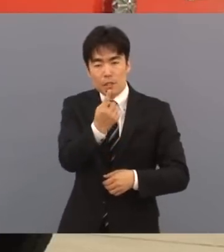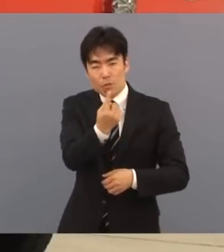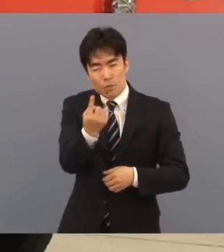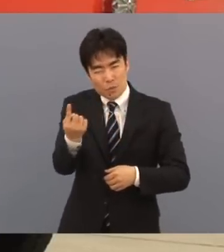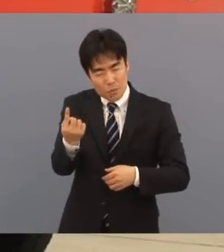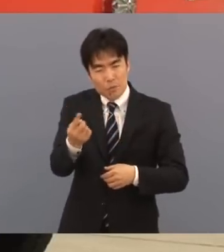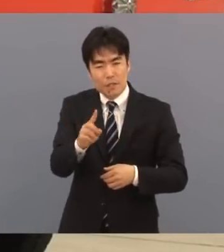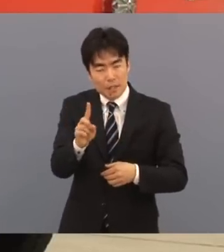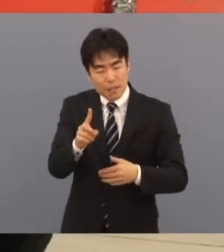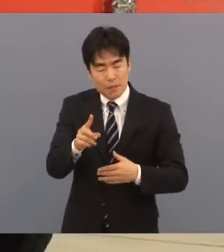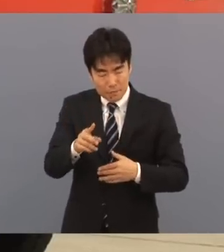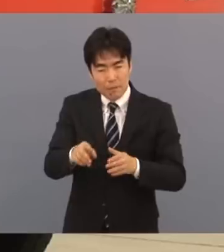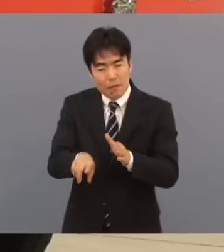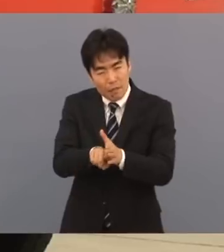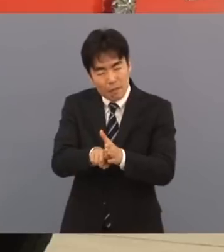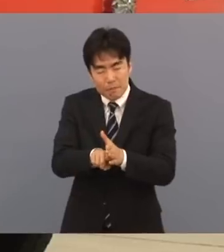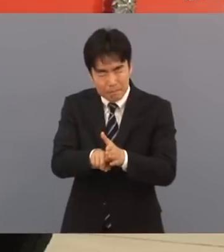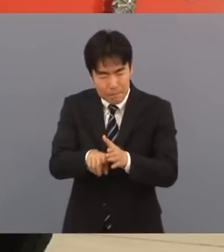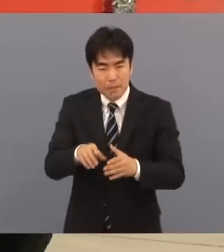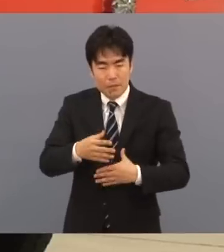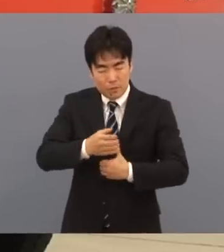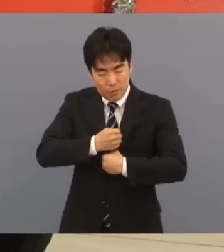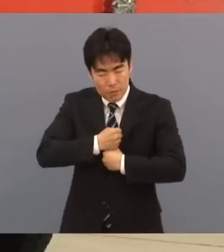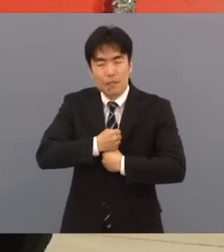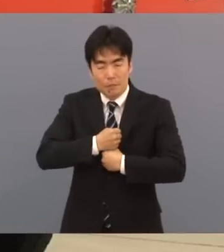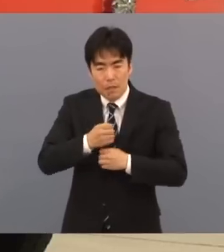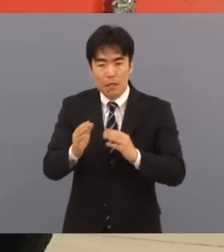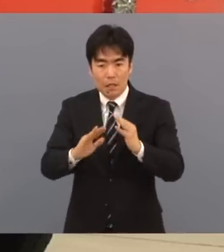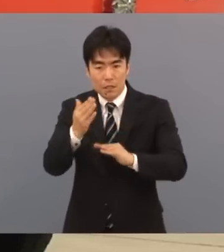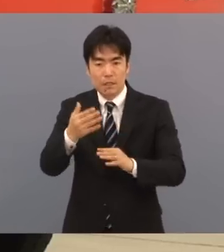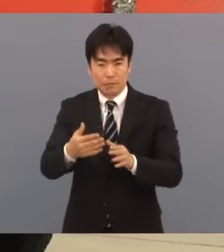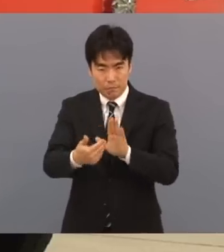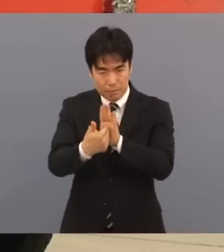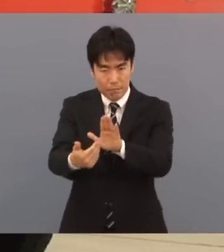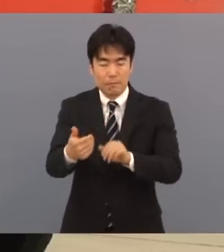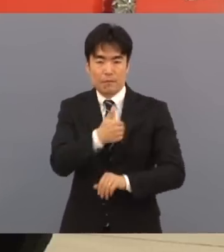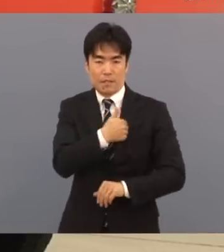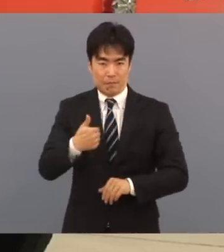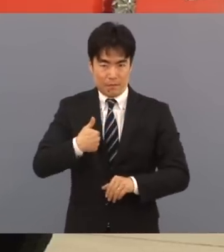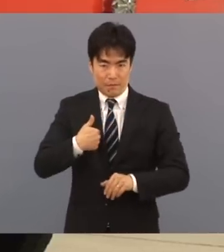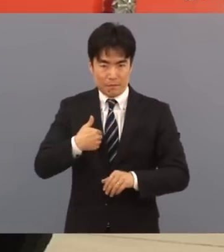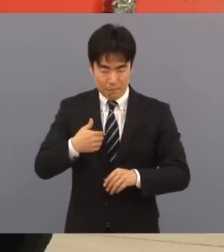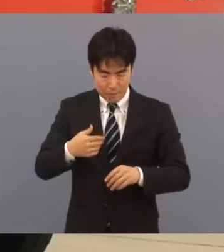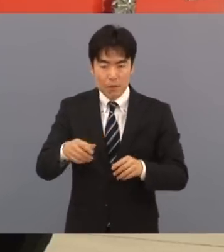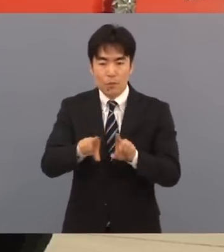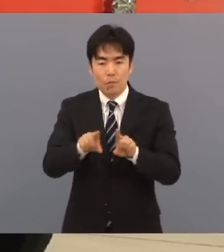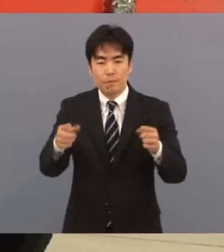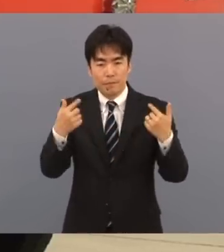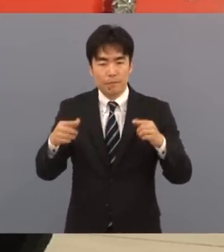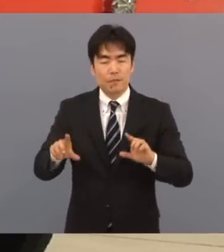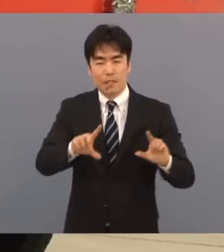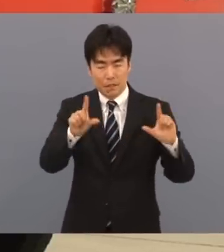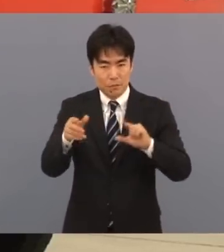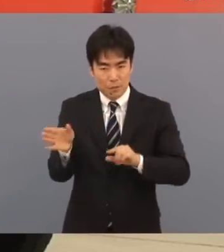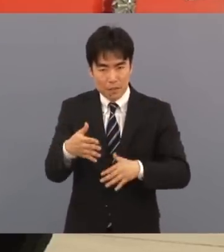火災は予防することができます。日頃から火災を起こさないよう気をつけて生活しましょう。